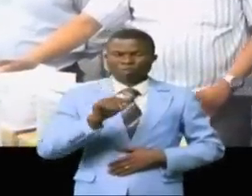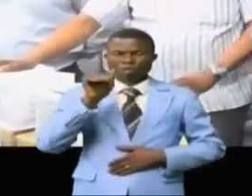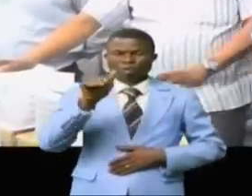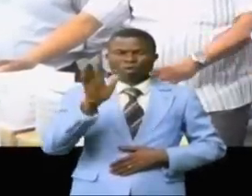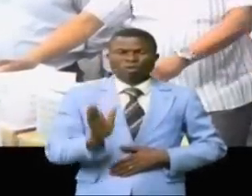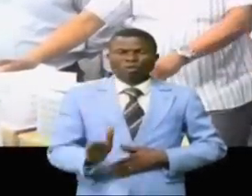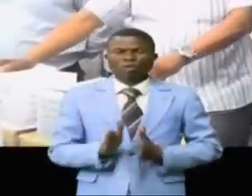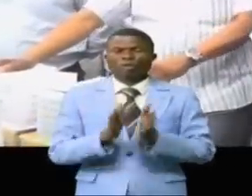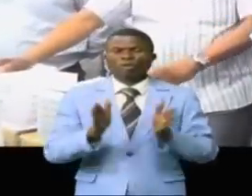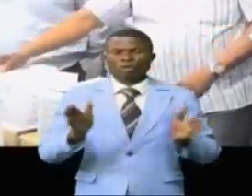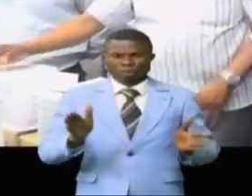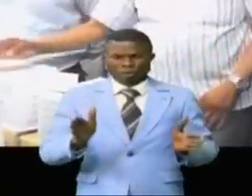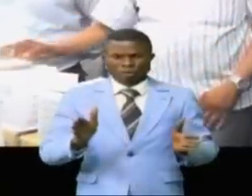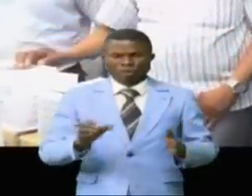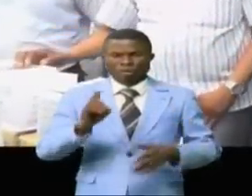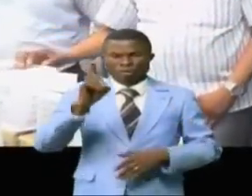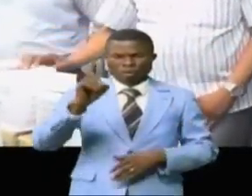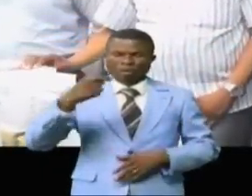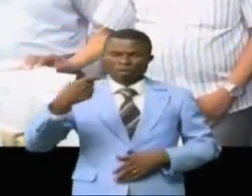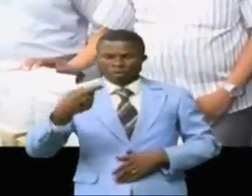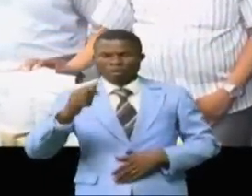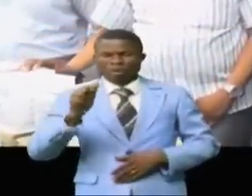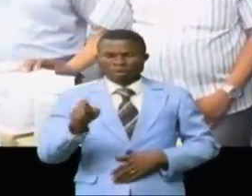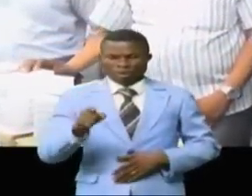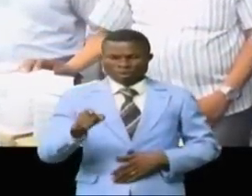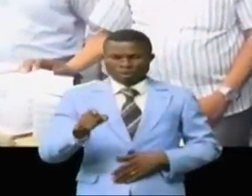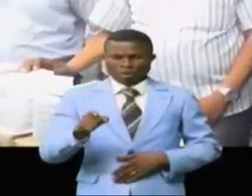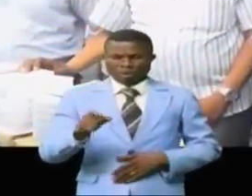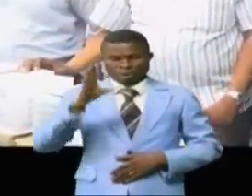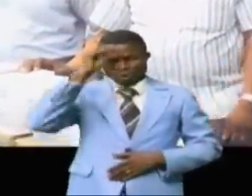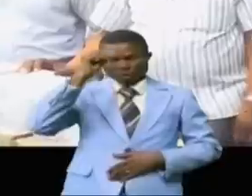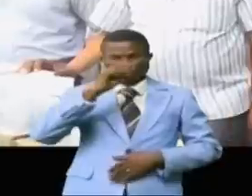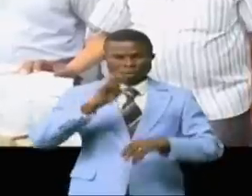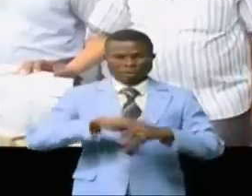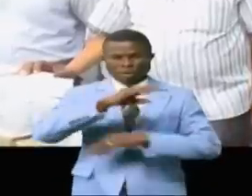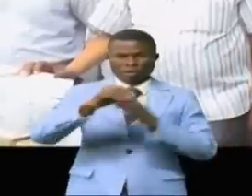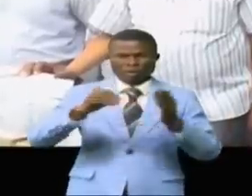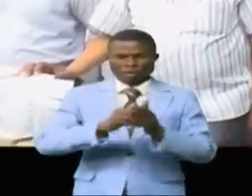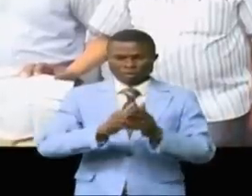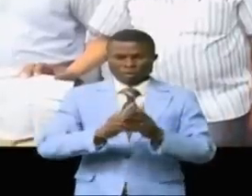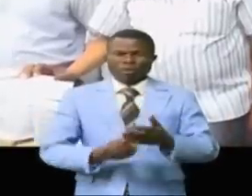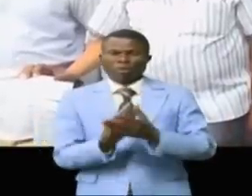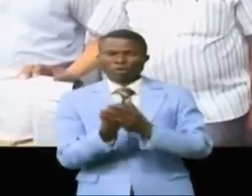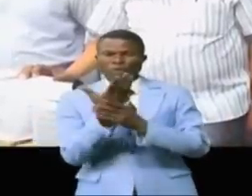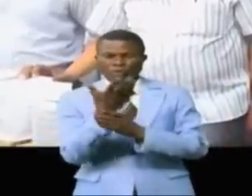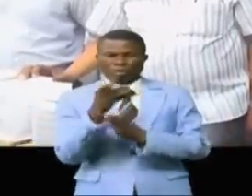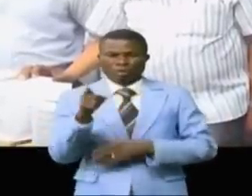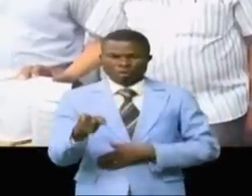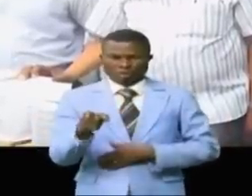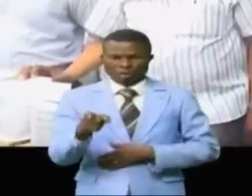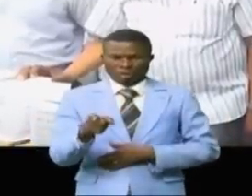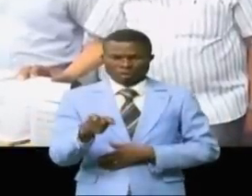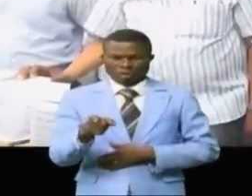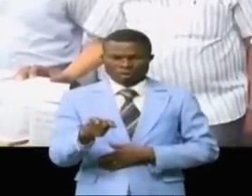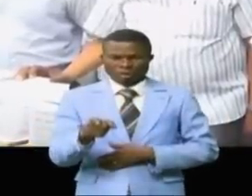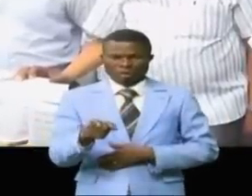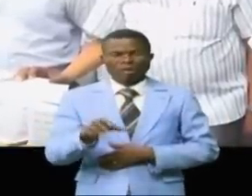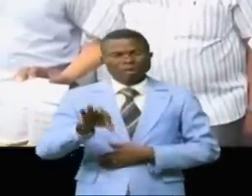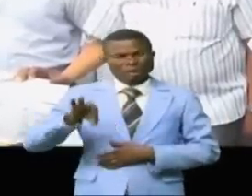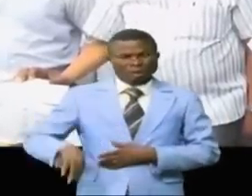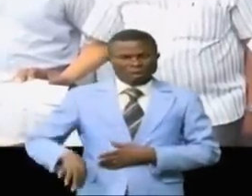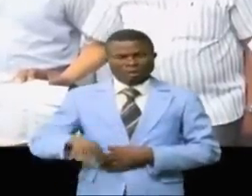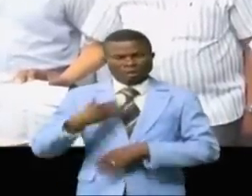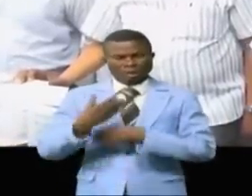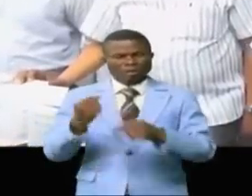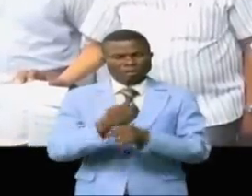M. Martin Lukusa, que l'homme est au centre de la production. Et cet homme, pour qu'il produise mieux,